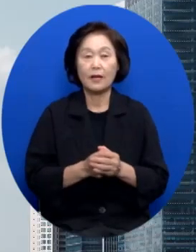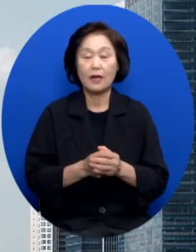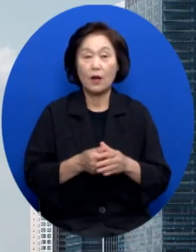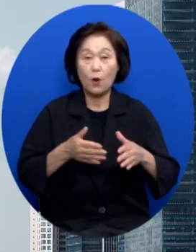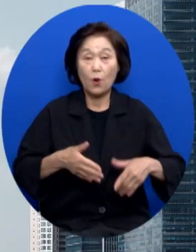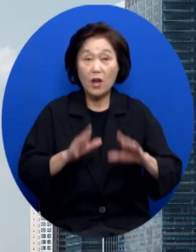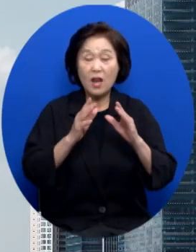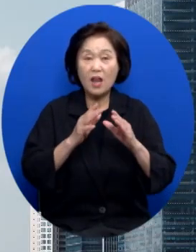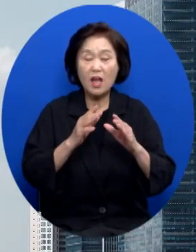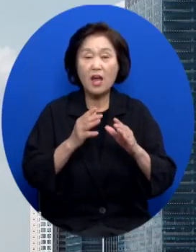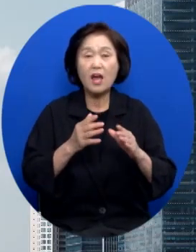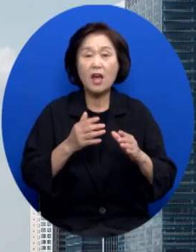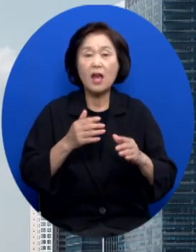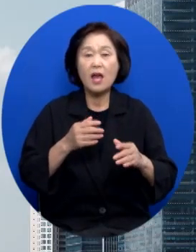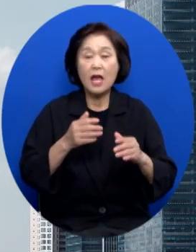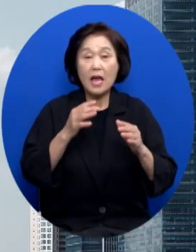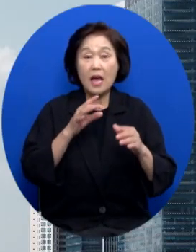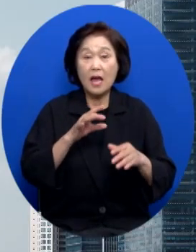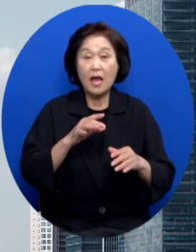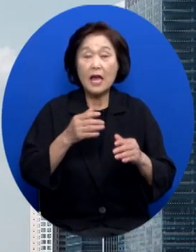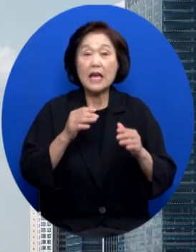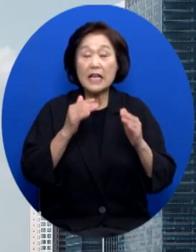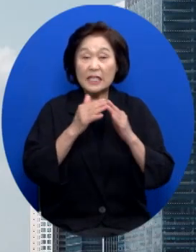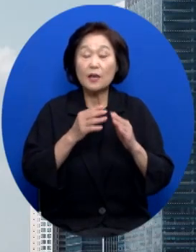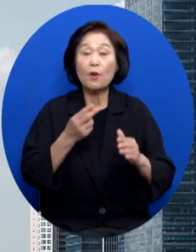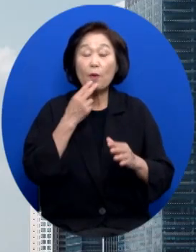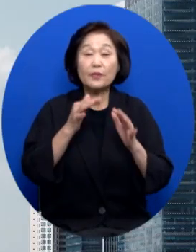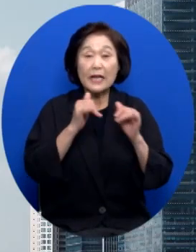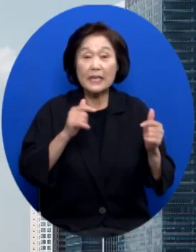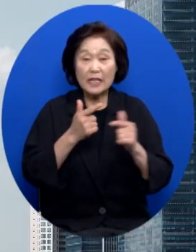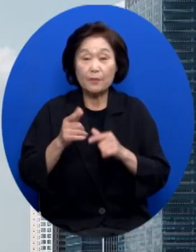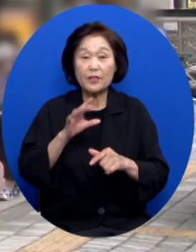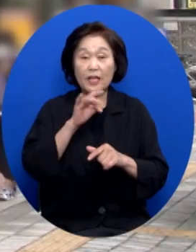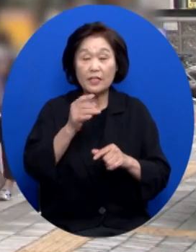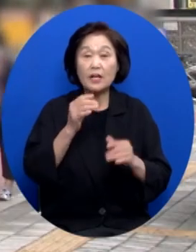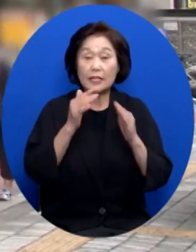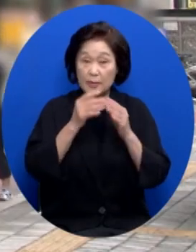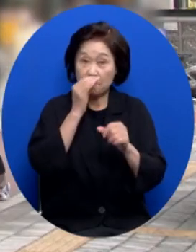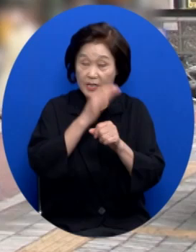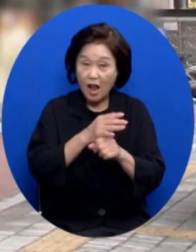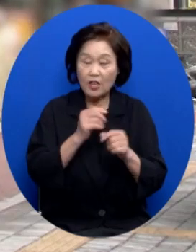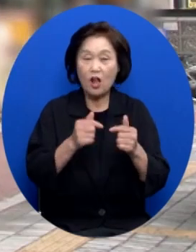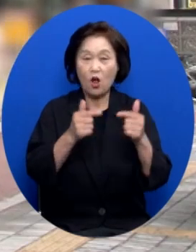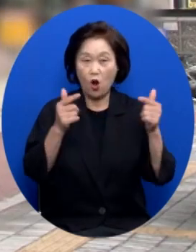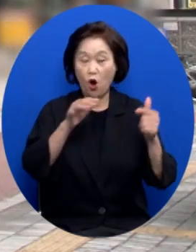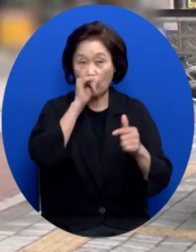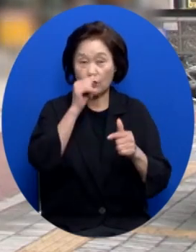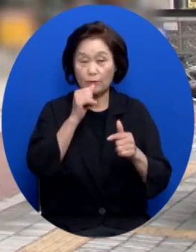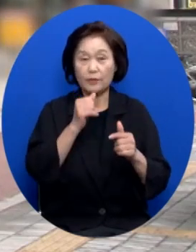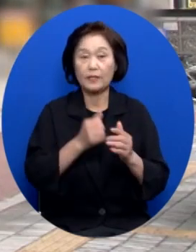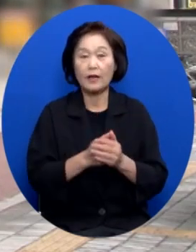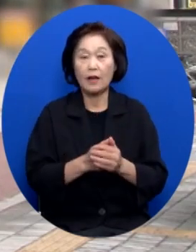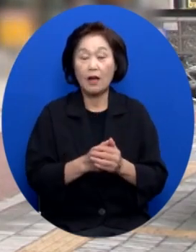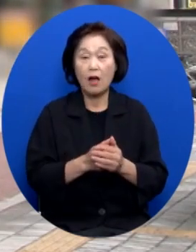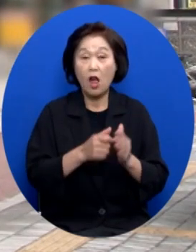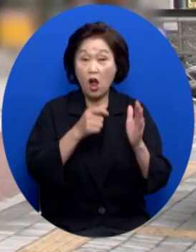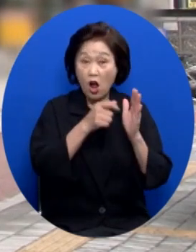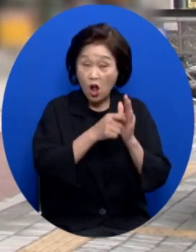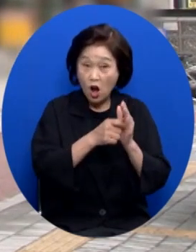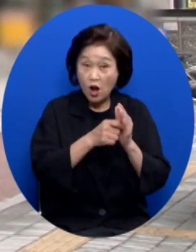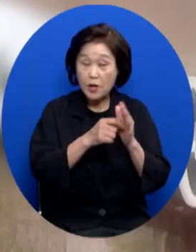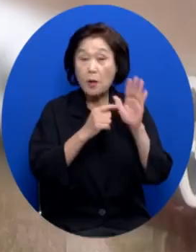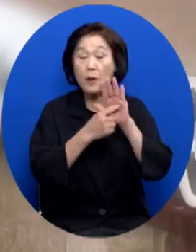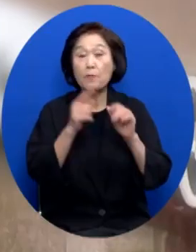올해 무주택자의 첫 주택 매입이 늘어나고 있는 것으로 나타났습니다. 법원 등기정보 광장에 따르면